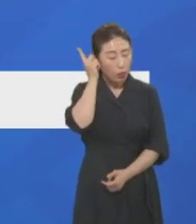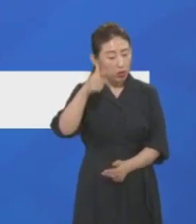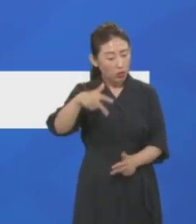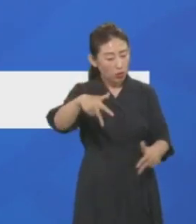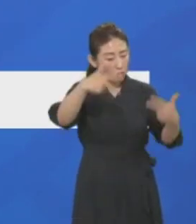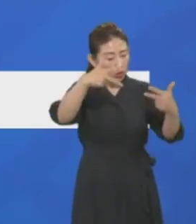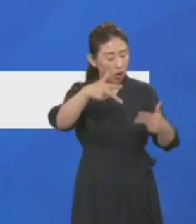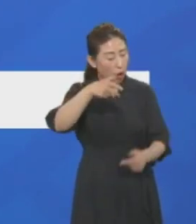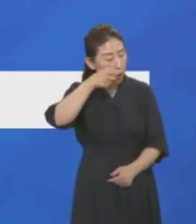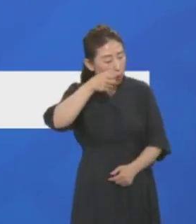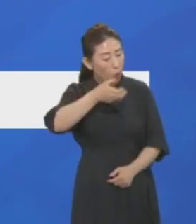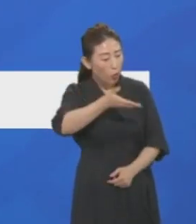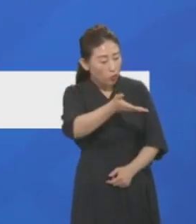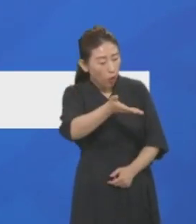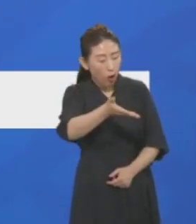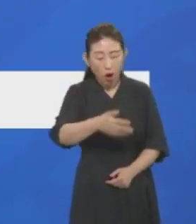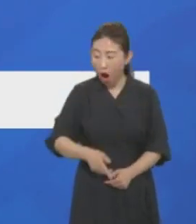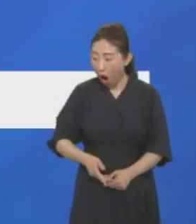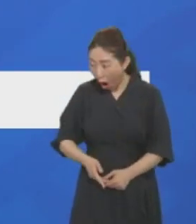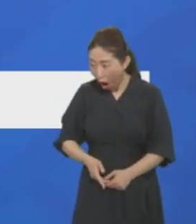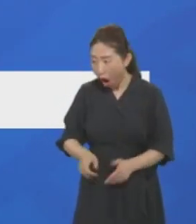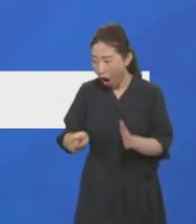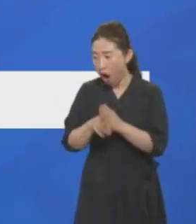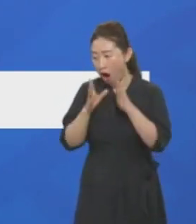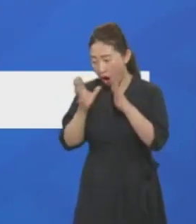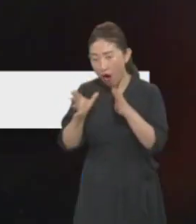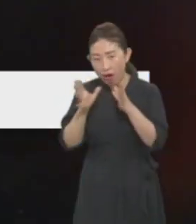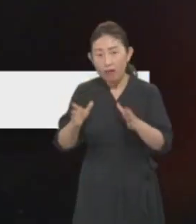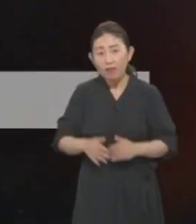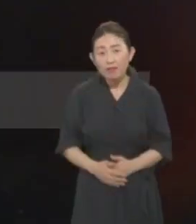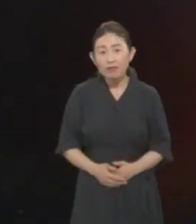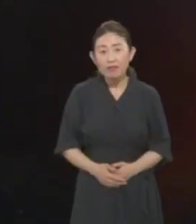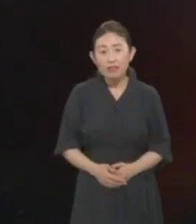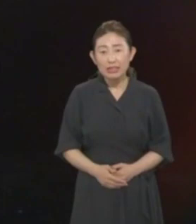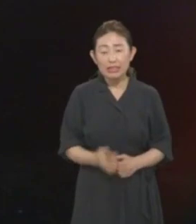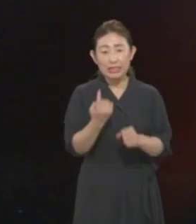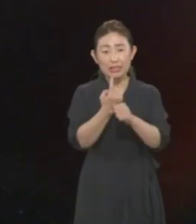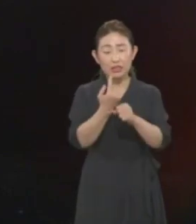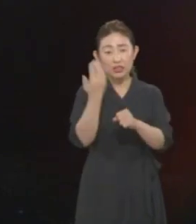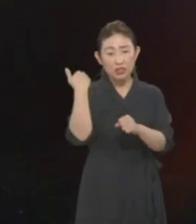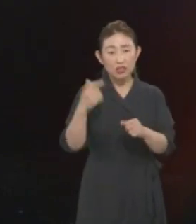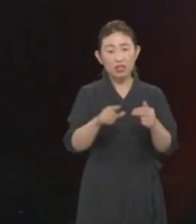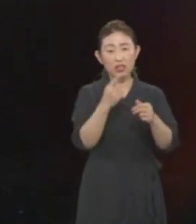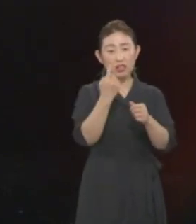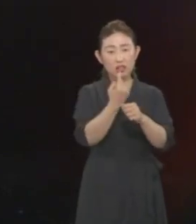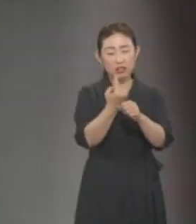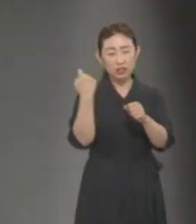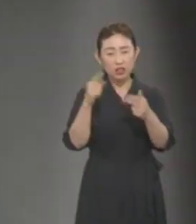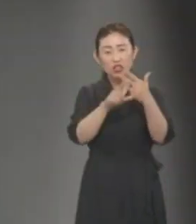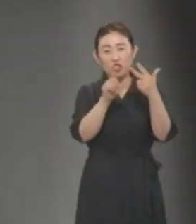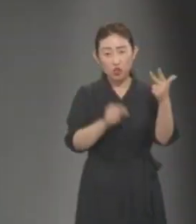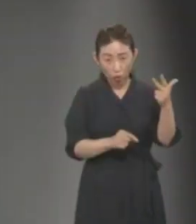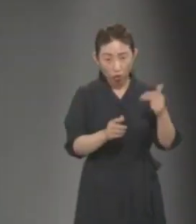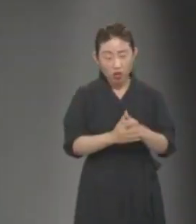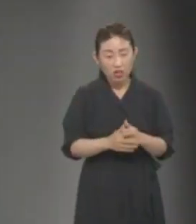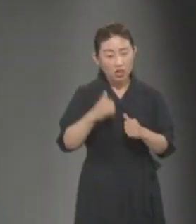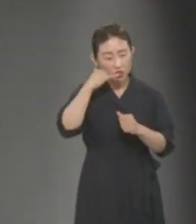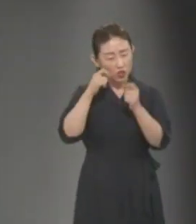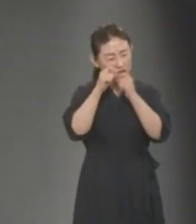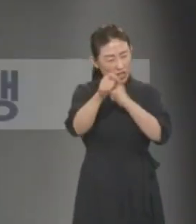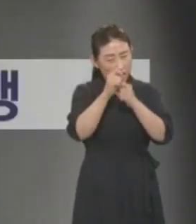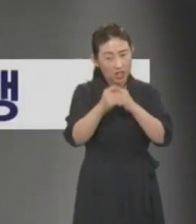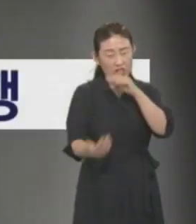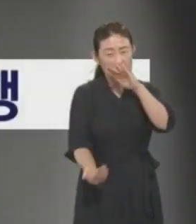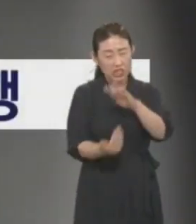그 영상에 그 피해자들이 속아 넘어간 것으로. 지난해 7월 발생한 보이스피싱 단일 사건으로는